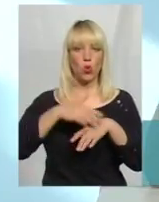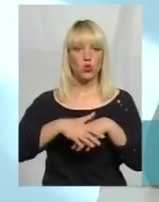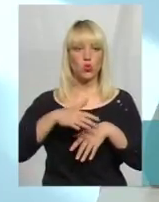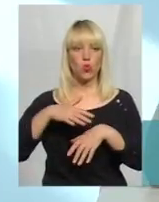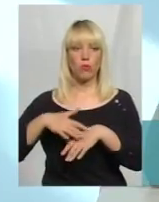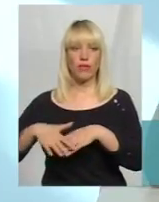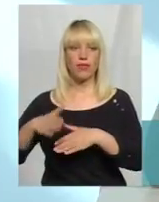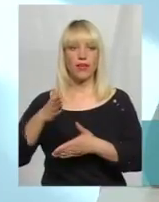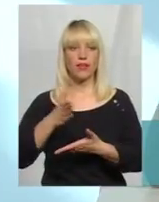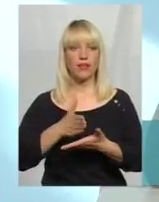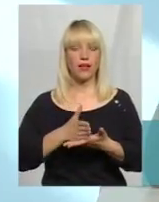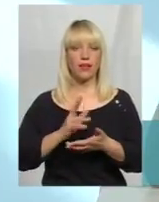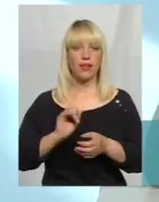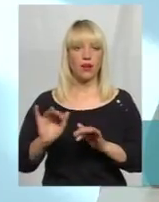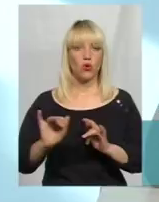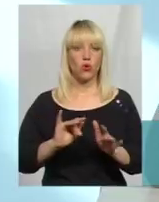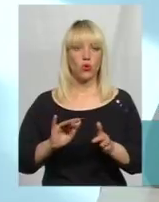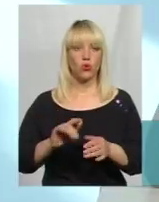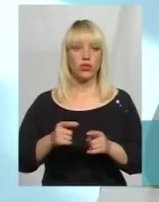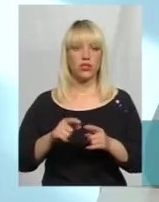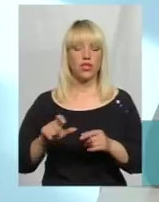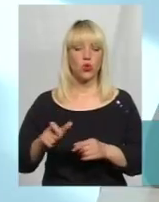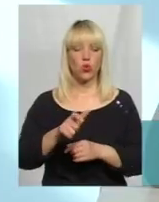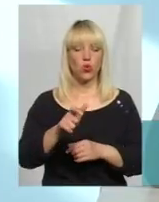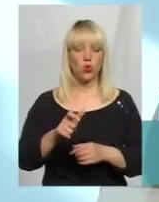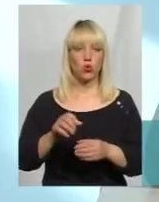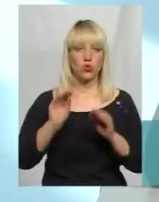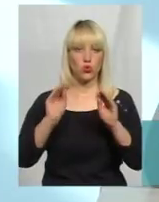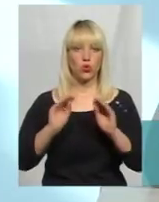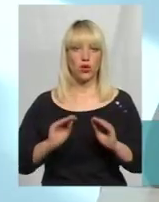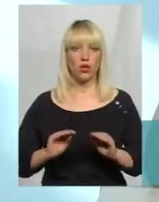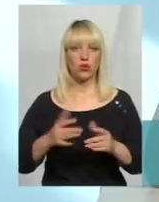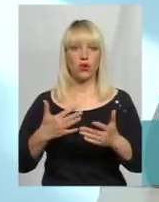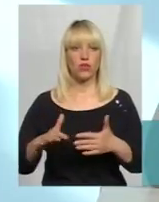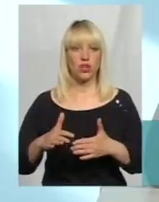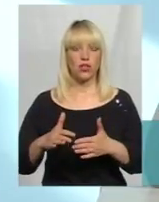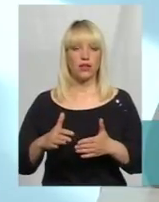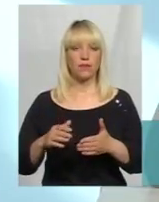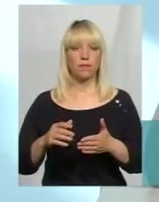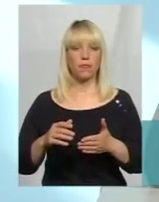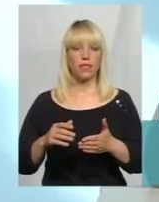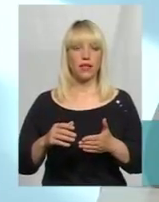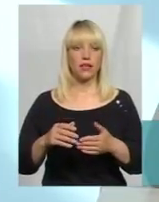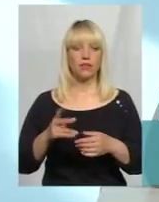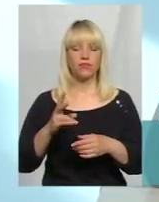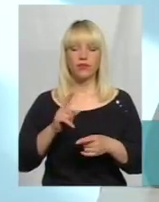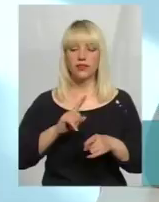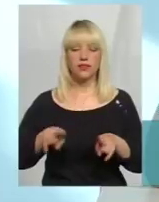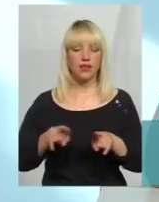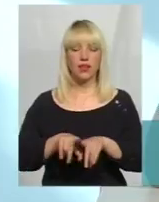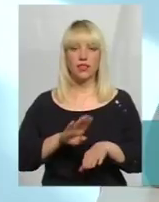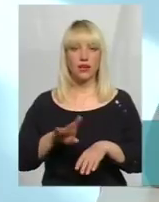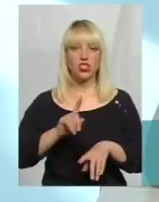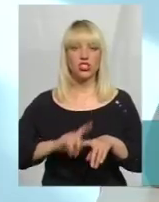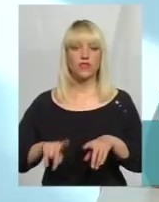Розуміння є, як рухатися, дорожню карту склали. Ну, не такими темпами, ще швидкими, як би